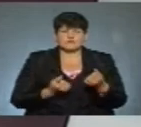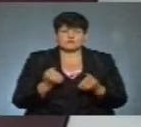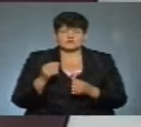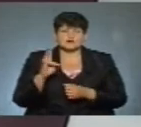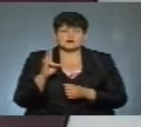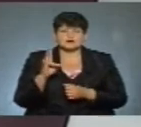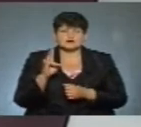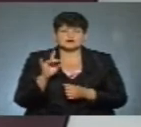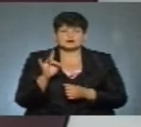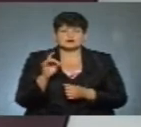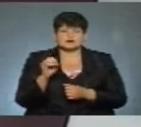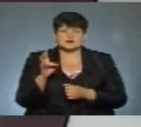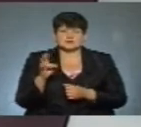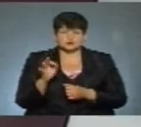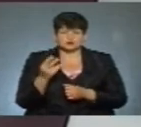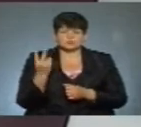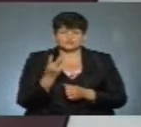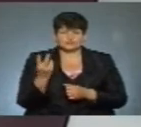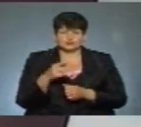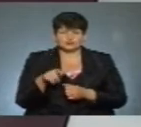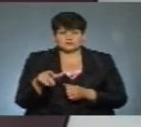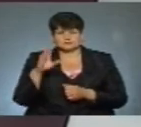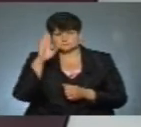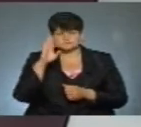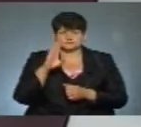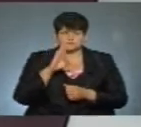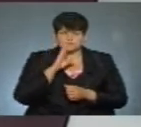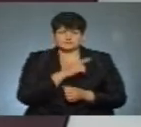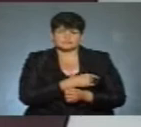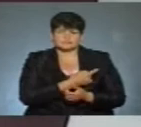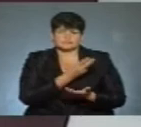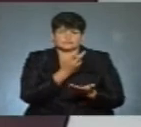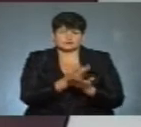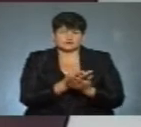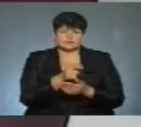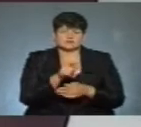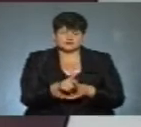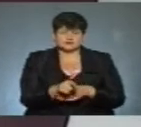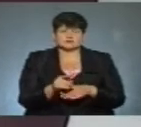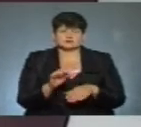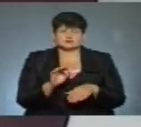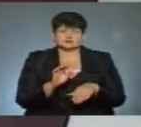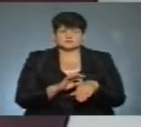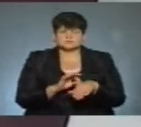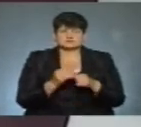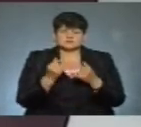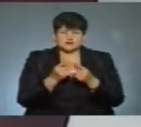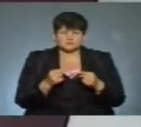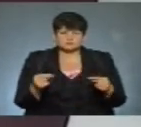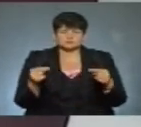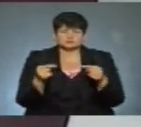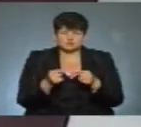Рено та двох пасажирів, жінку та чоловіка, госпіталізували до лікарні. Їхні діагнози зараз уточнюють, розповіла